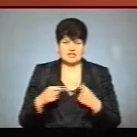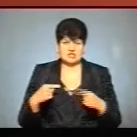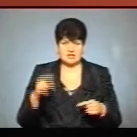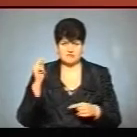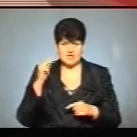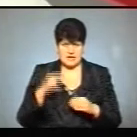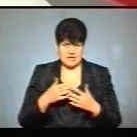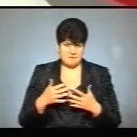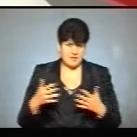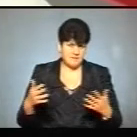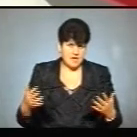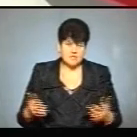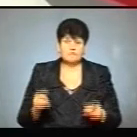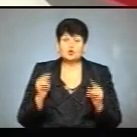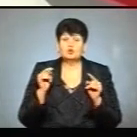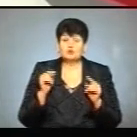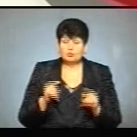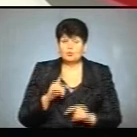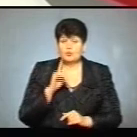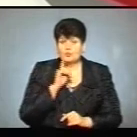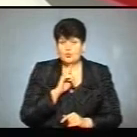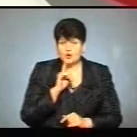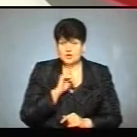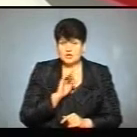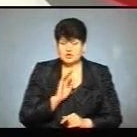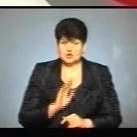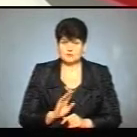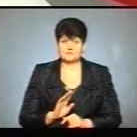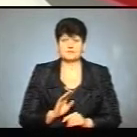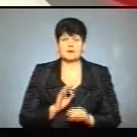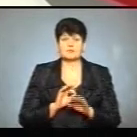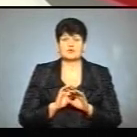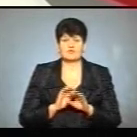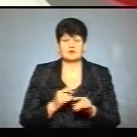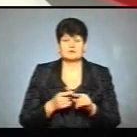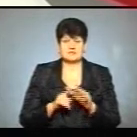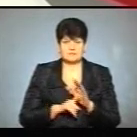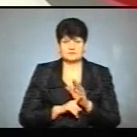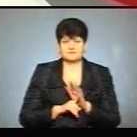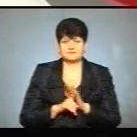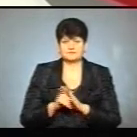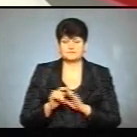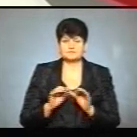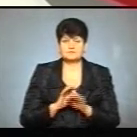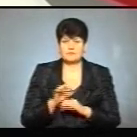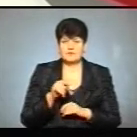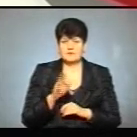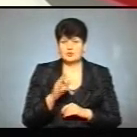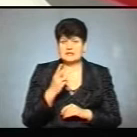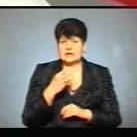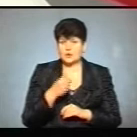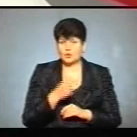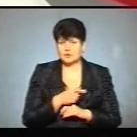предметів. Тому поки що ми здійснюємо цей пілот, бо це пілотний проект, він триває 3 роки.